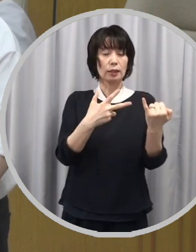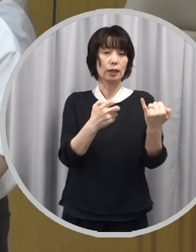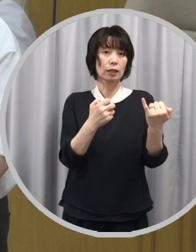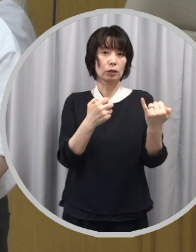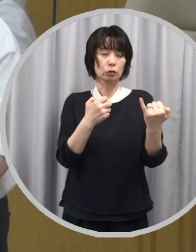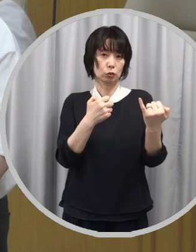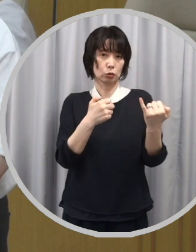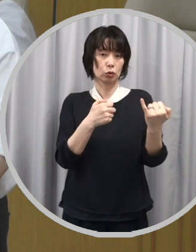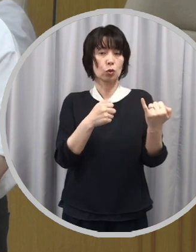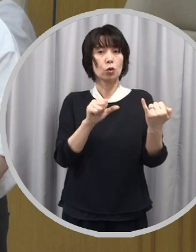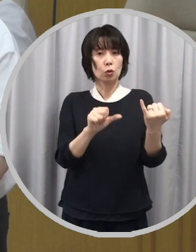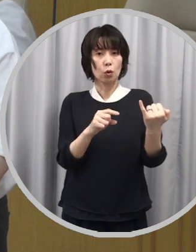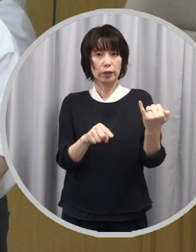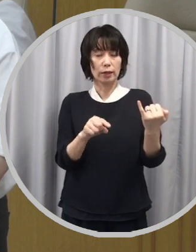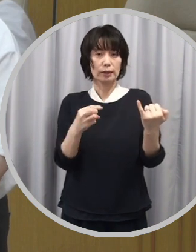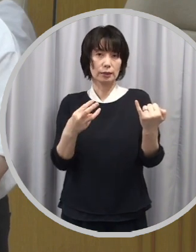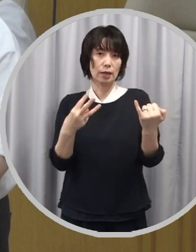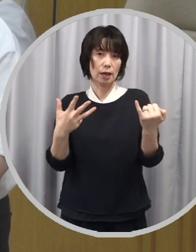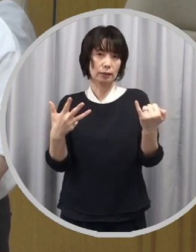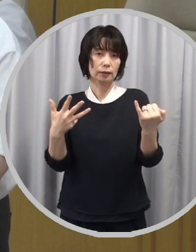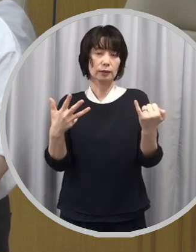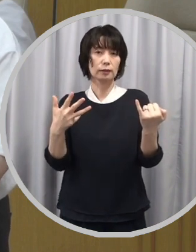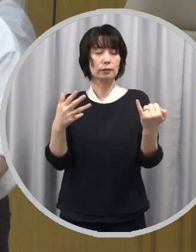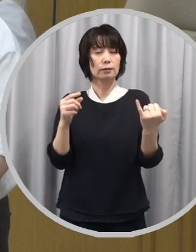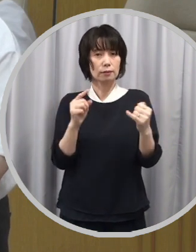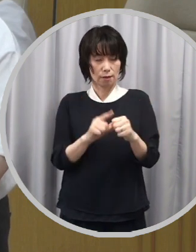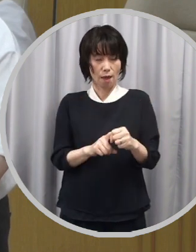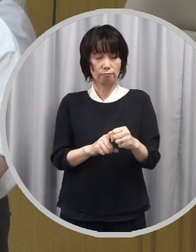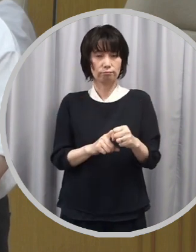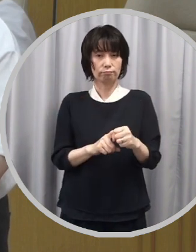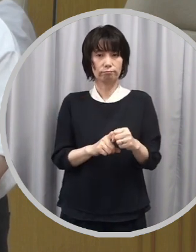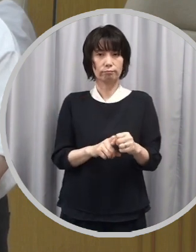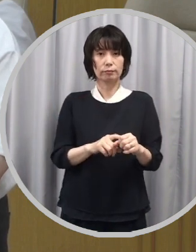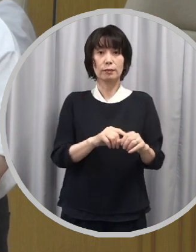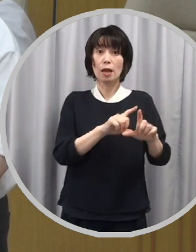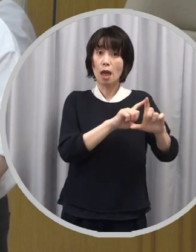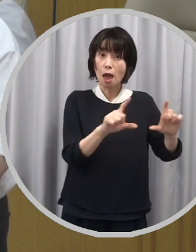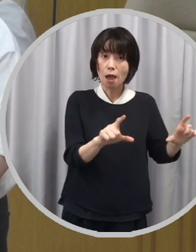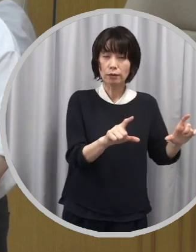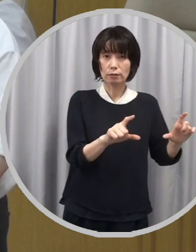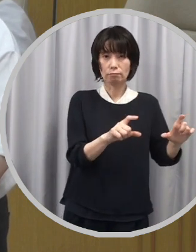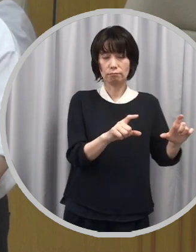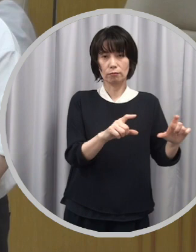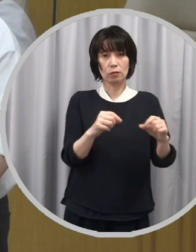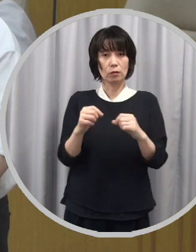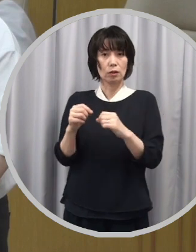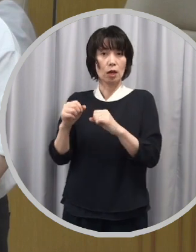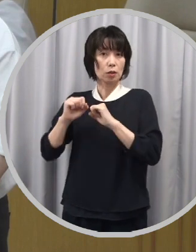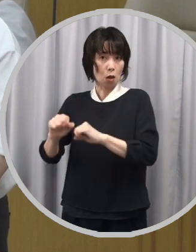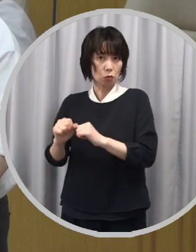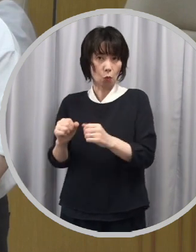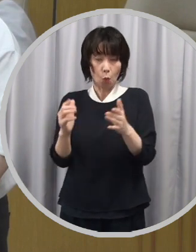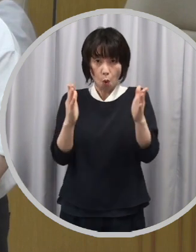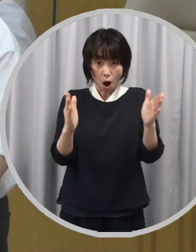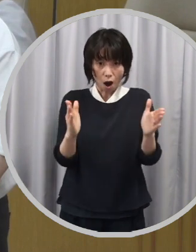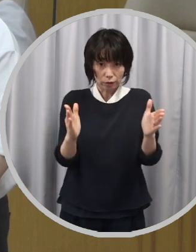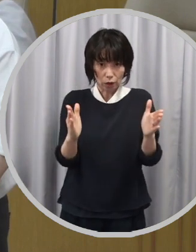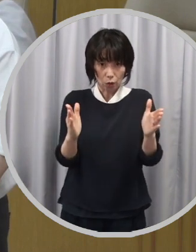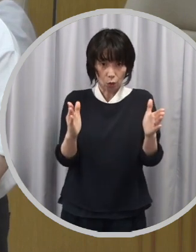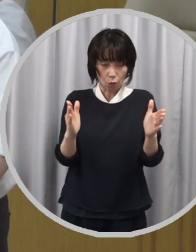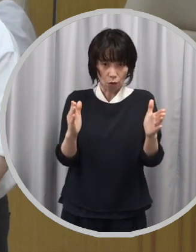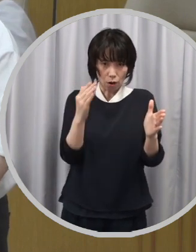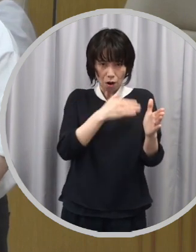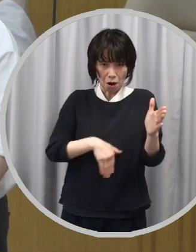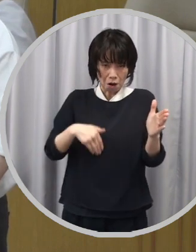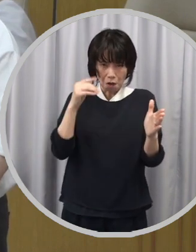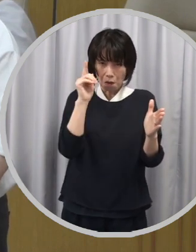75.38 年となっております。平均寿命と健康寿命の差は不健康な期間と言